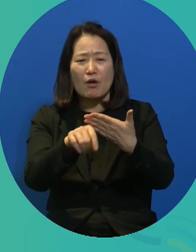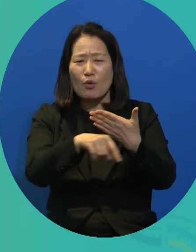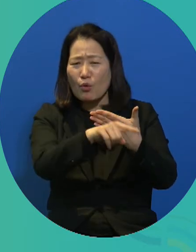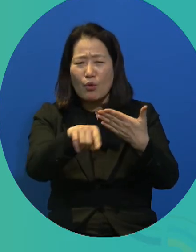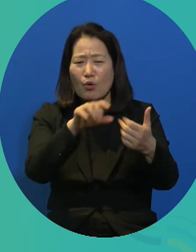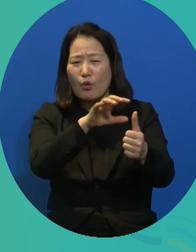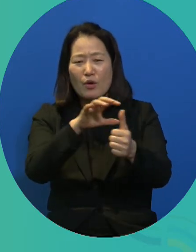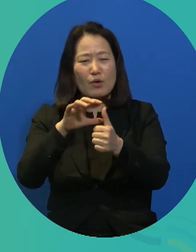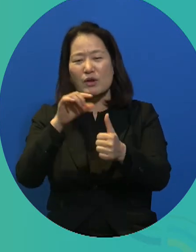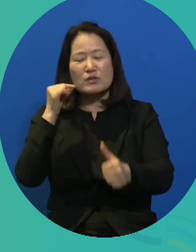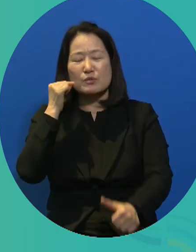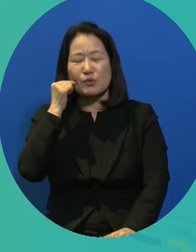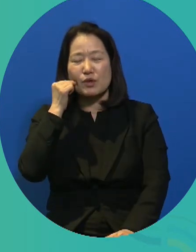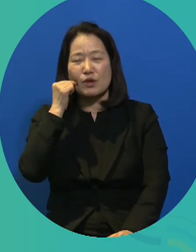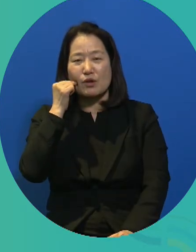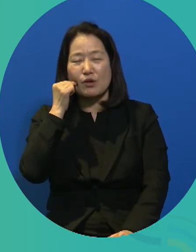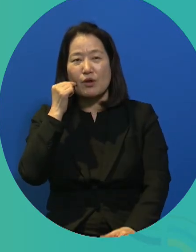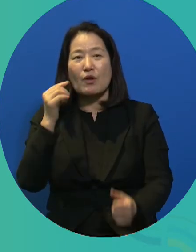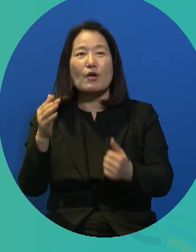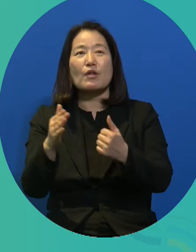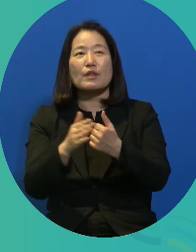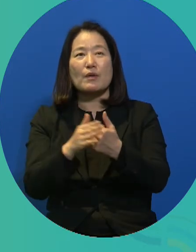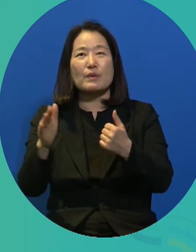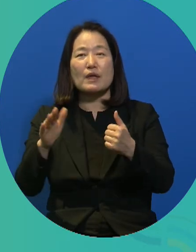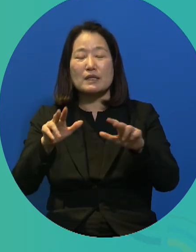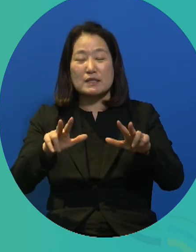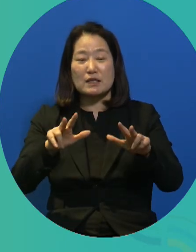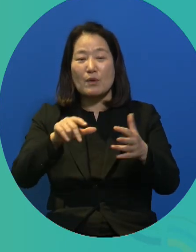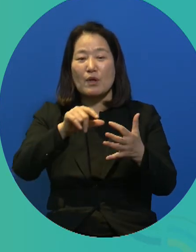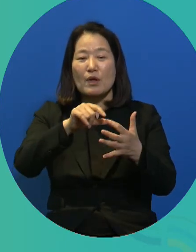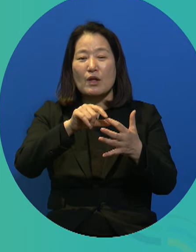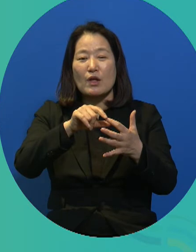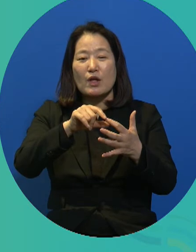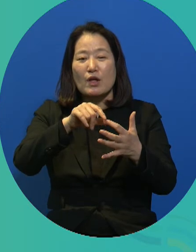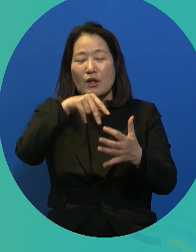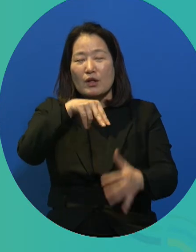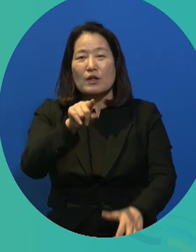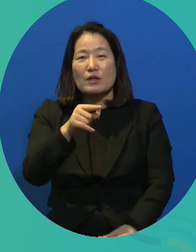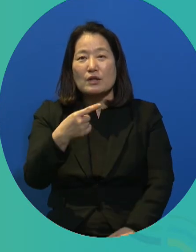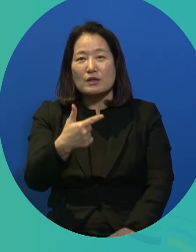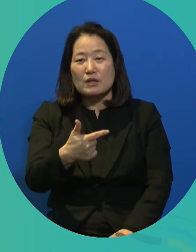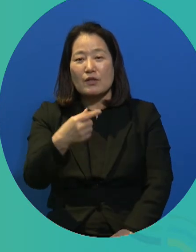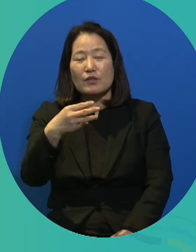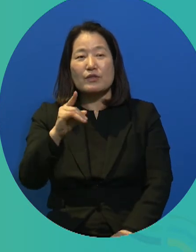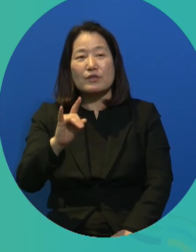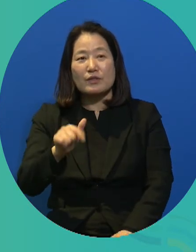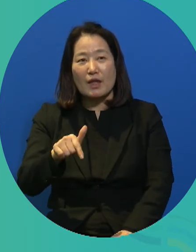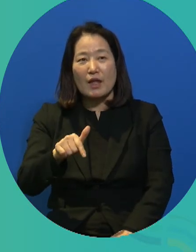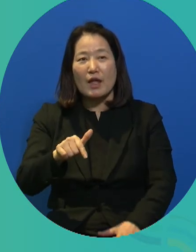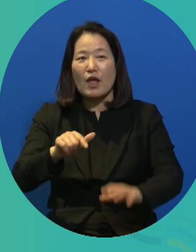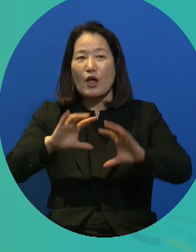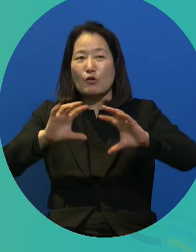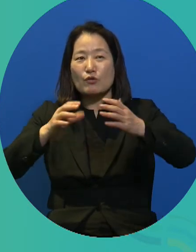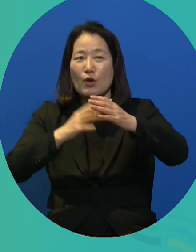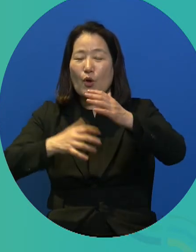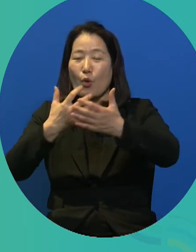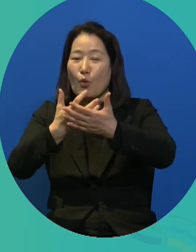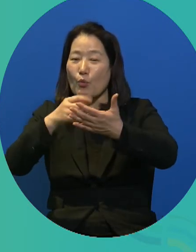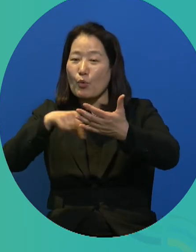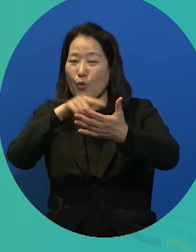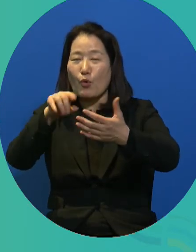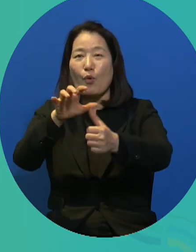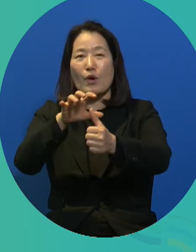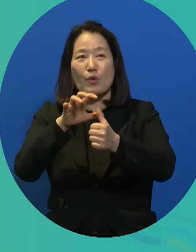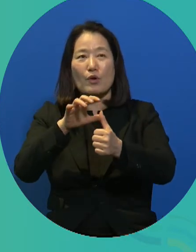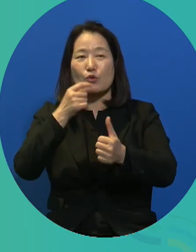않고 있어서 우리가 선택 의정서를 이 비준만 하는 것이 아니라 필요한 절차에 대한 부분들을 좀